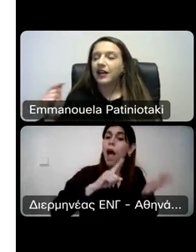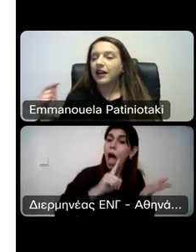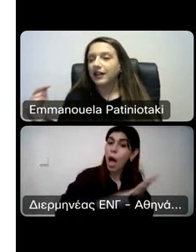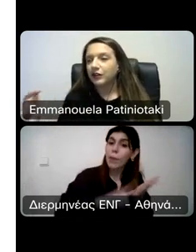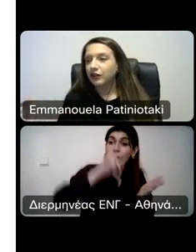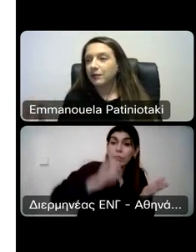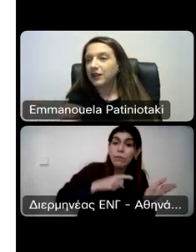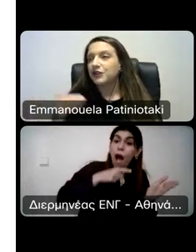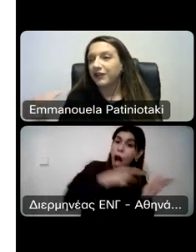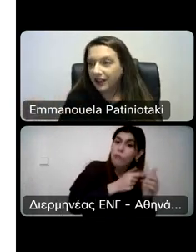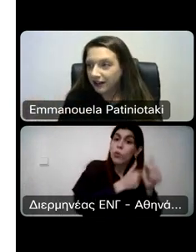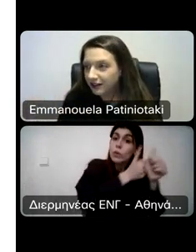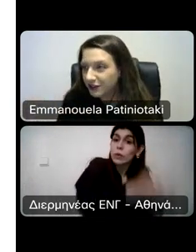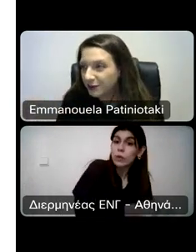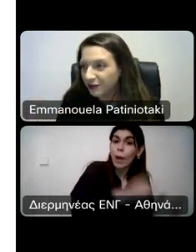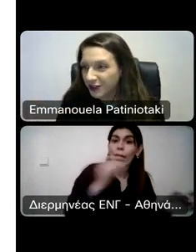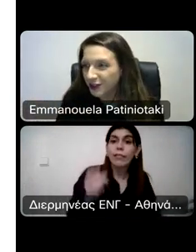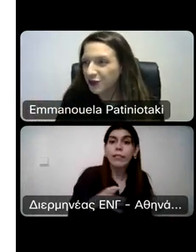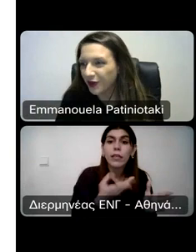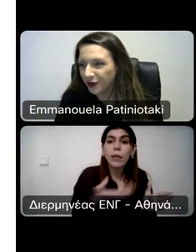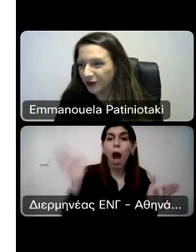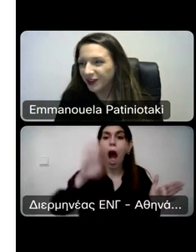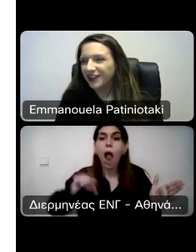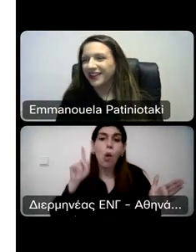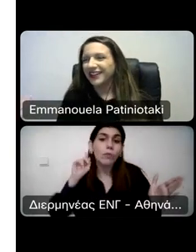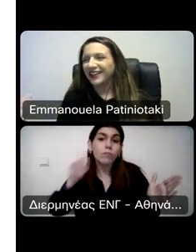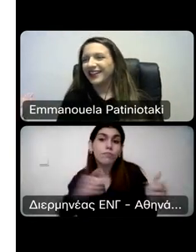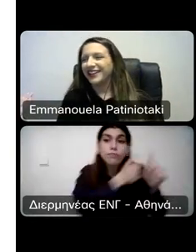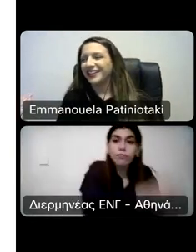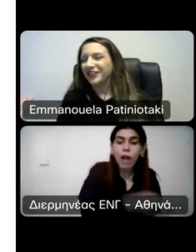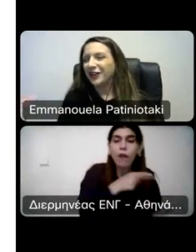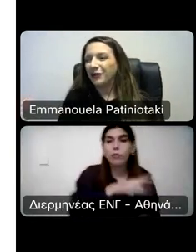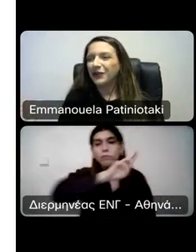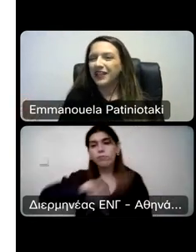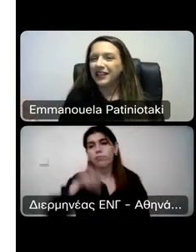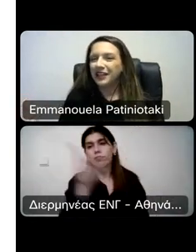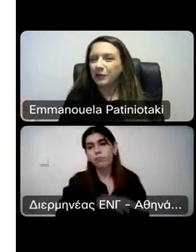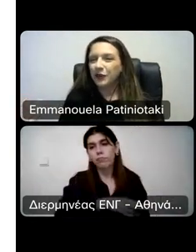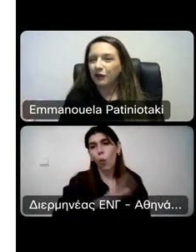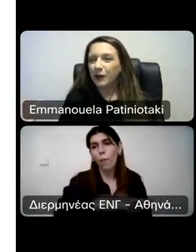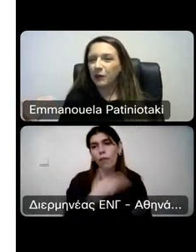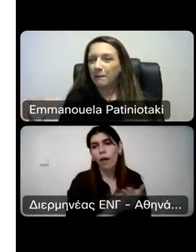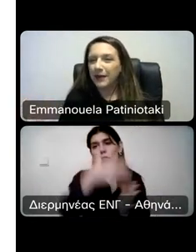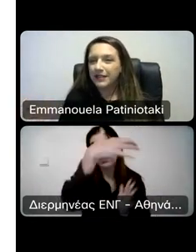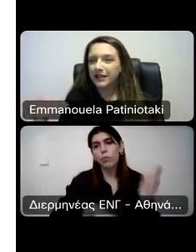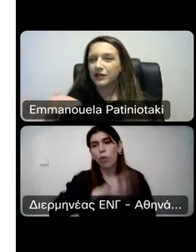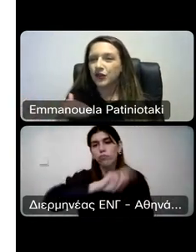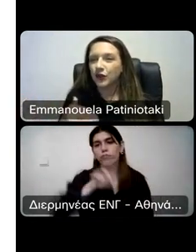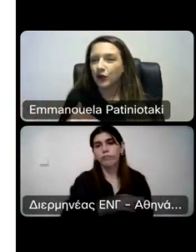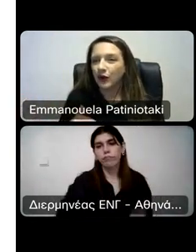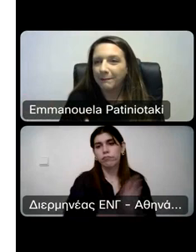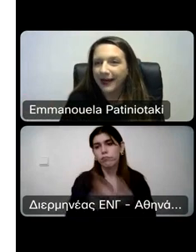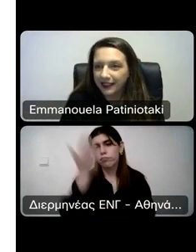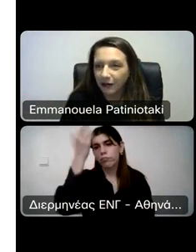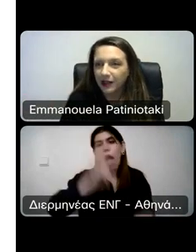μετάφραση, τότε έπαιρνες fail στο μεταφραστικό σου έργο. Και τότε λοιπόν ήταν η πρώτη φορά που μέσα